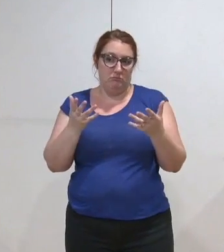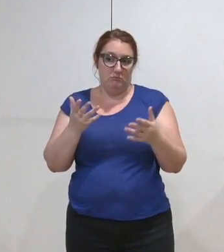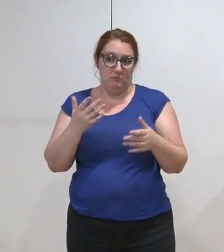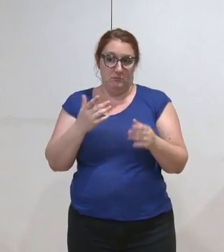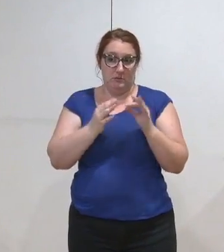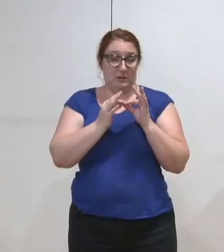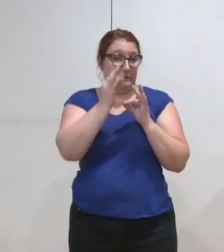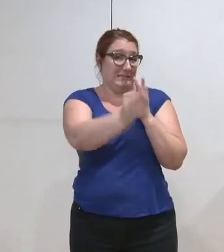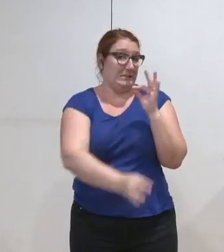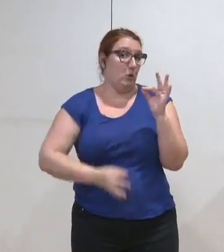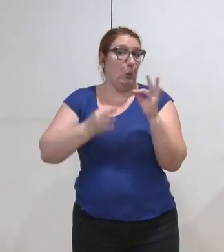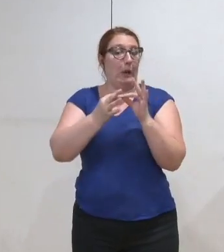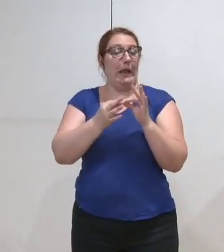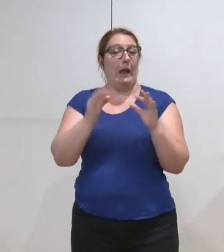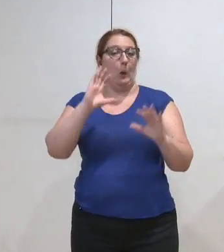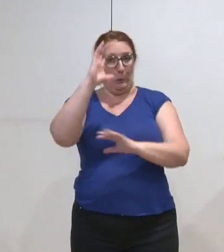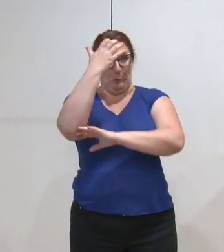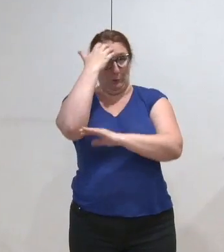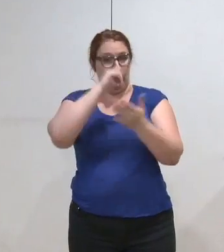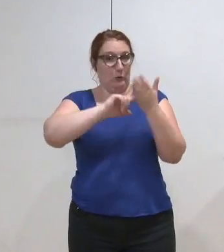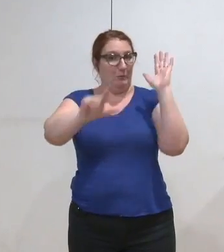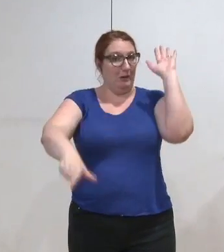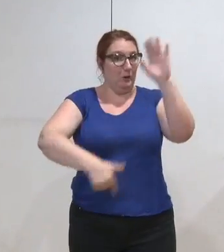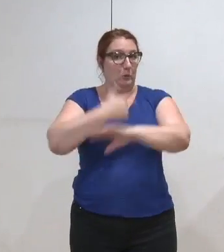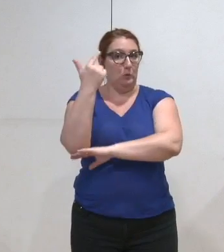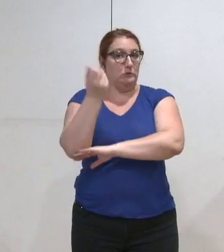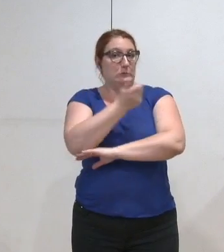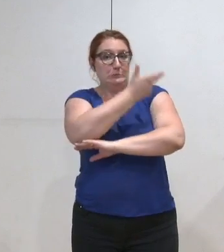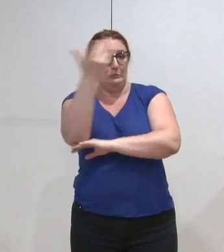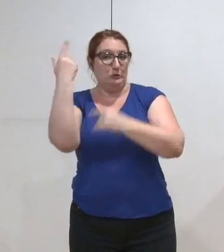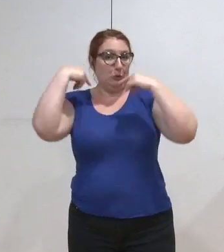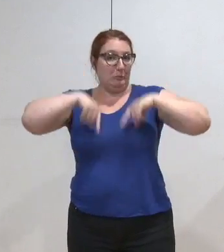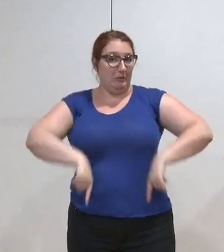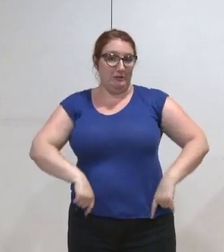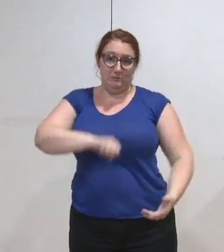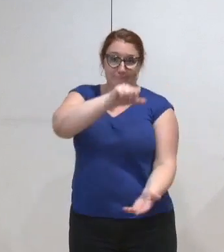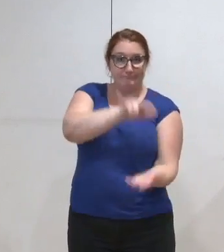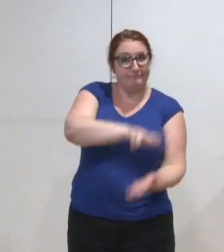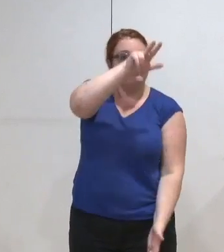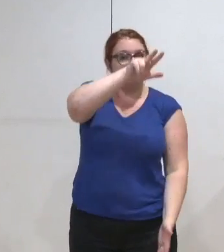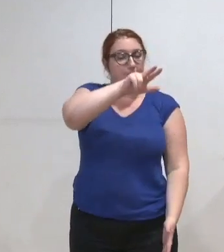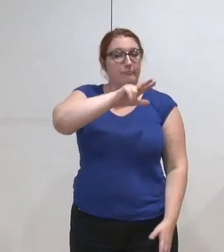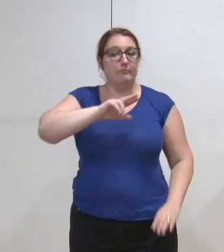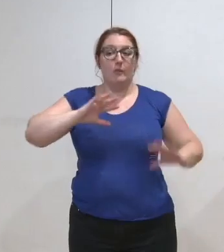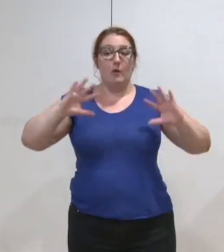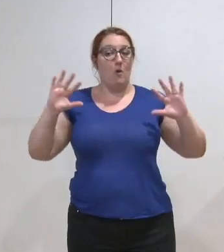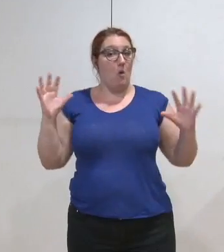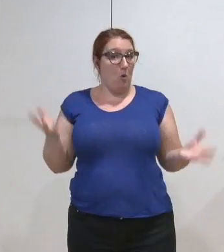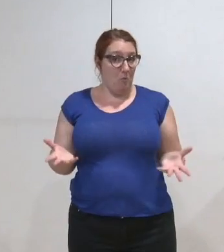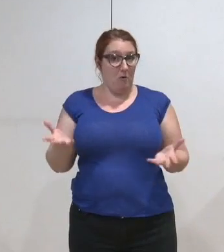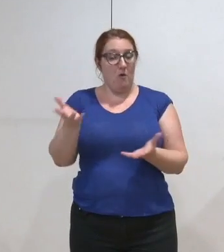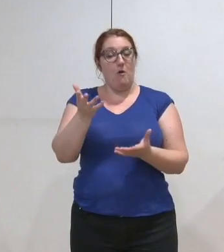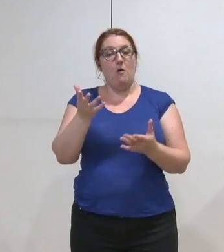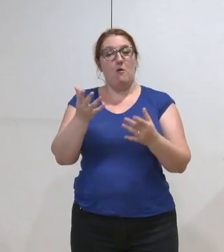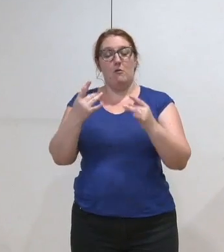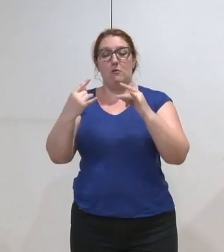cette circulaire d'août 2012 prise par plusieurs ministres pour dire comment maintenant il faudrait faire correctement